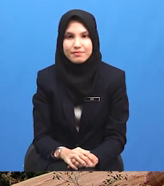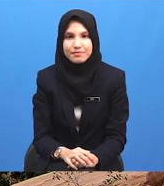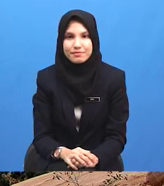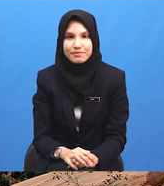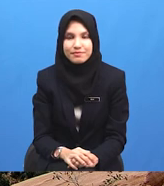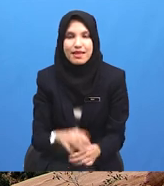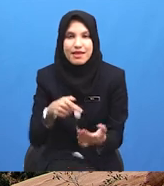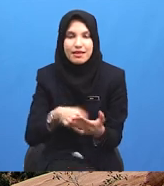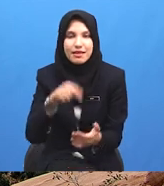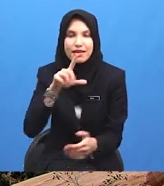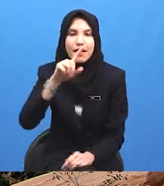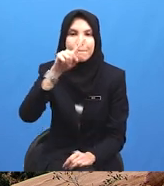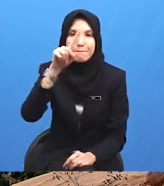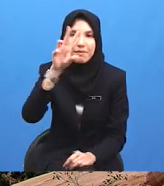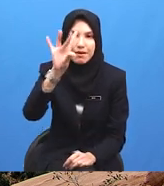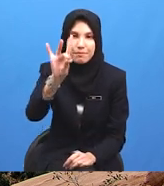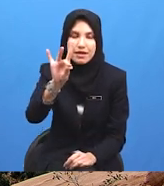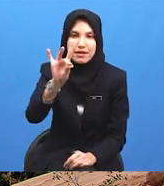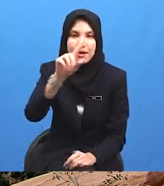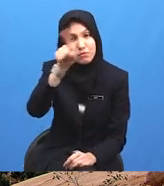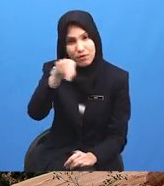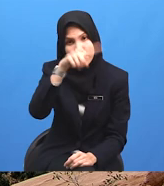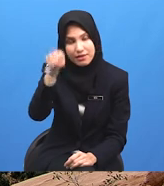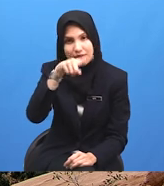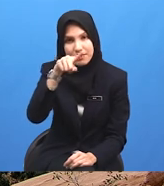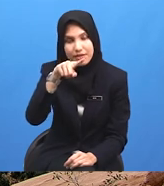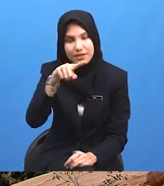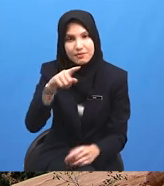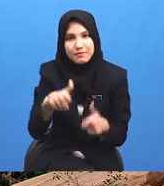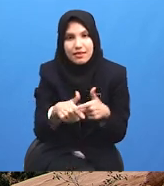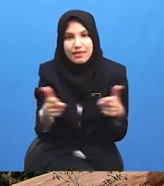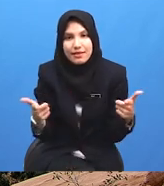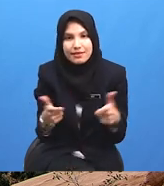Inilah 8 bulatan mengelilingi